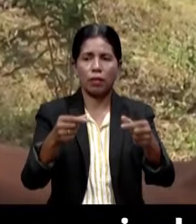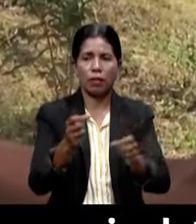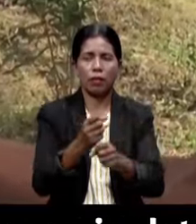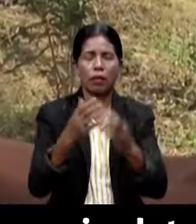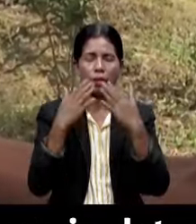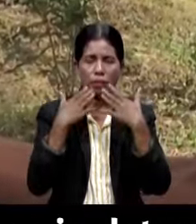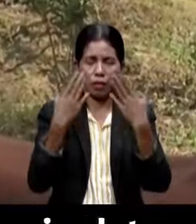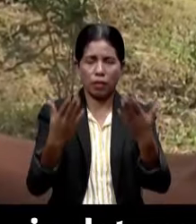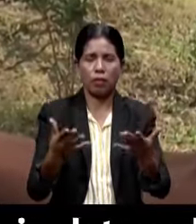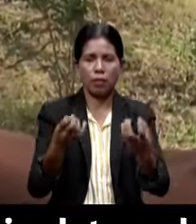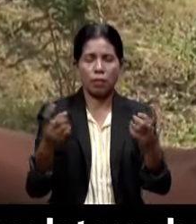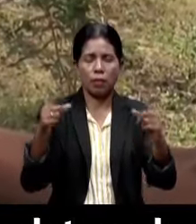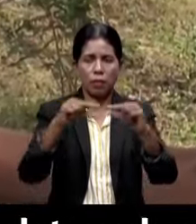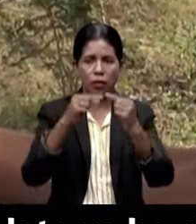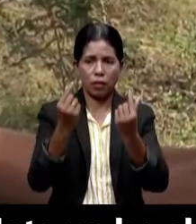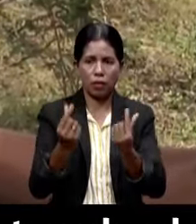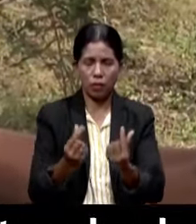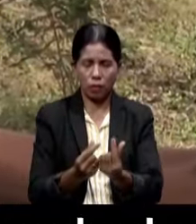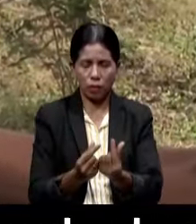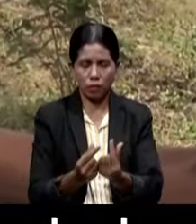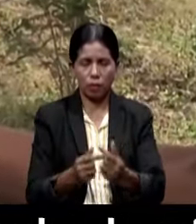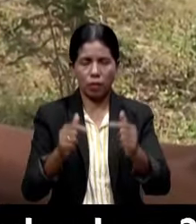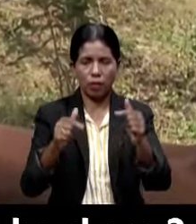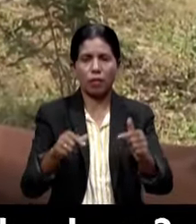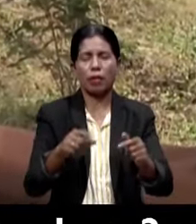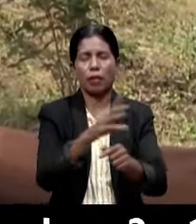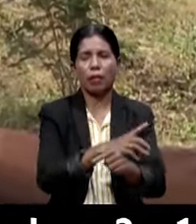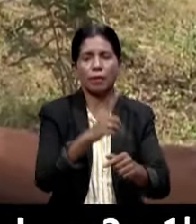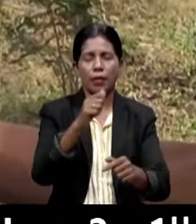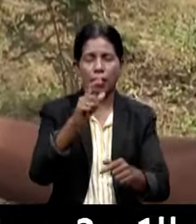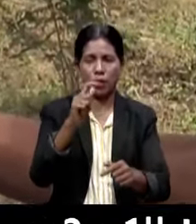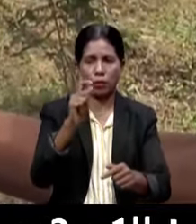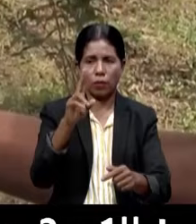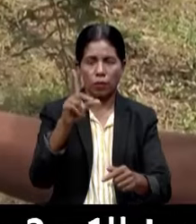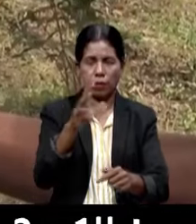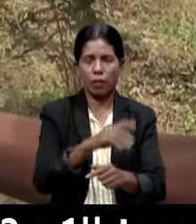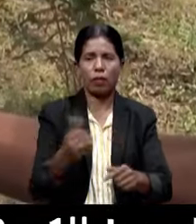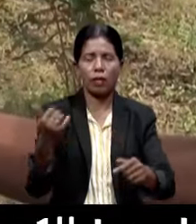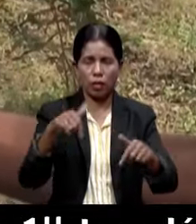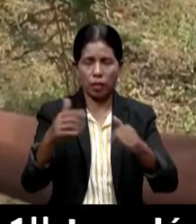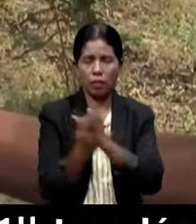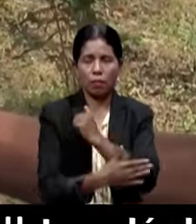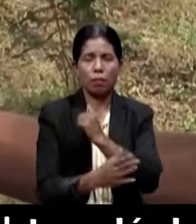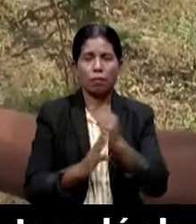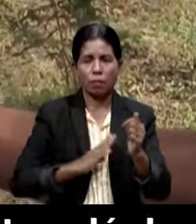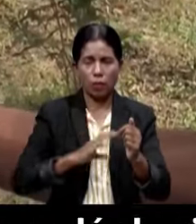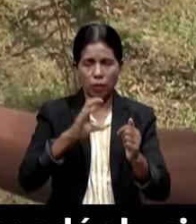sini itu pak grupu komando dari ini tambah ya pokok ini spesial menti ya distrik itu pokok